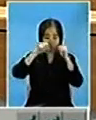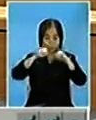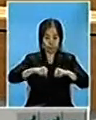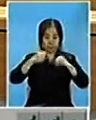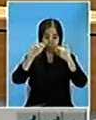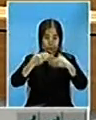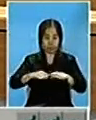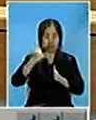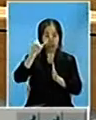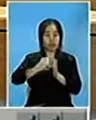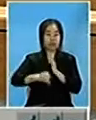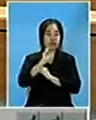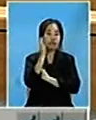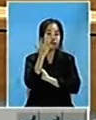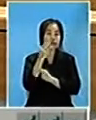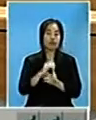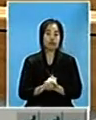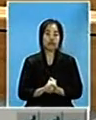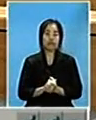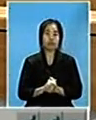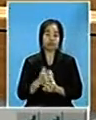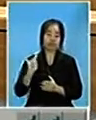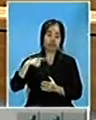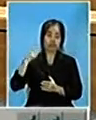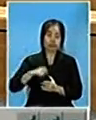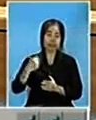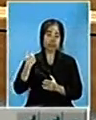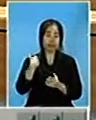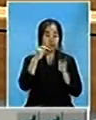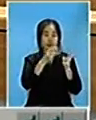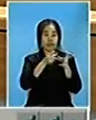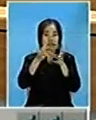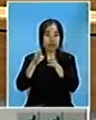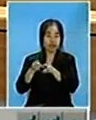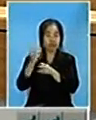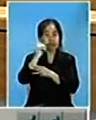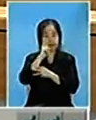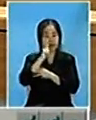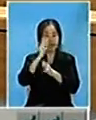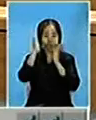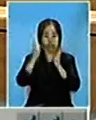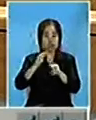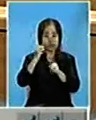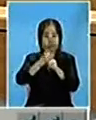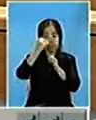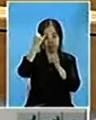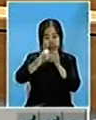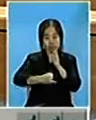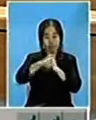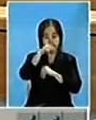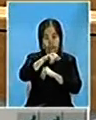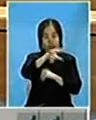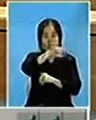ดแล้วเราทำศาลมีกระบวนการไหนที่จะเอาความผิดคนที่มาหาเรื่องคนอื่นอ